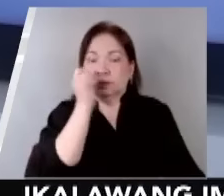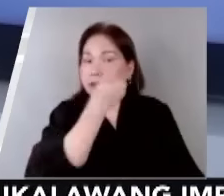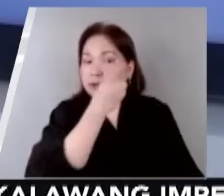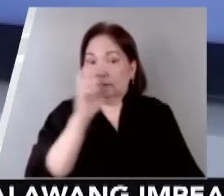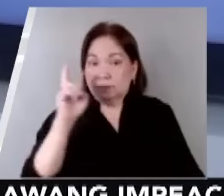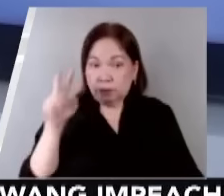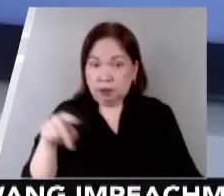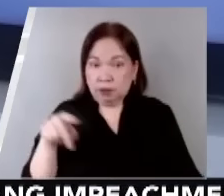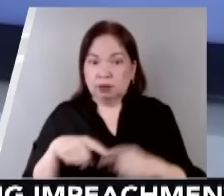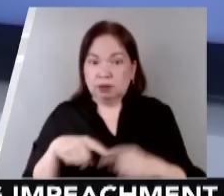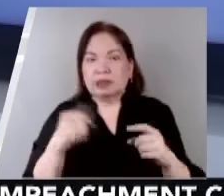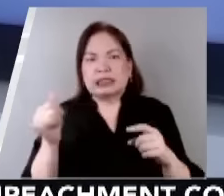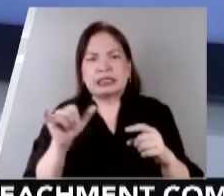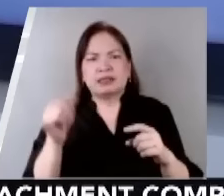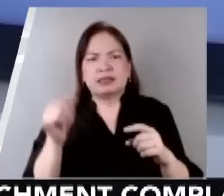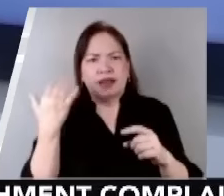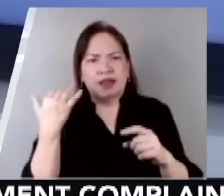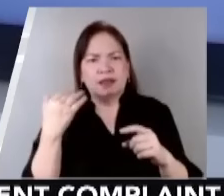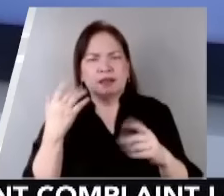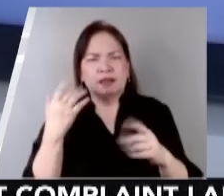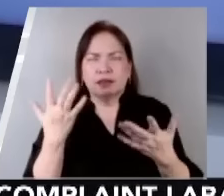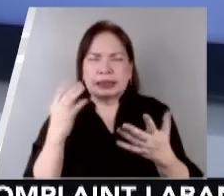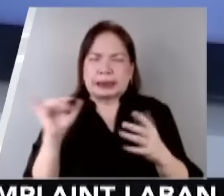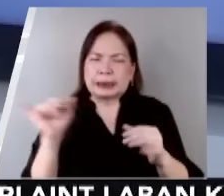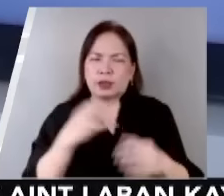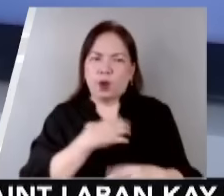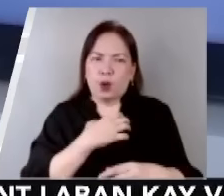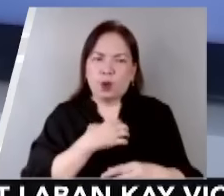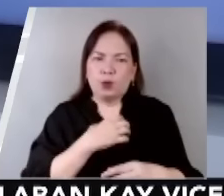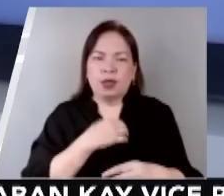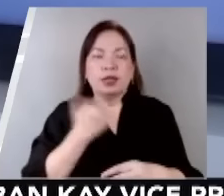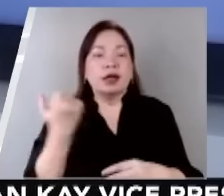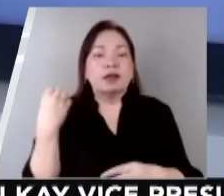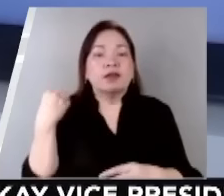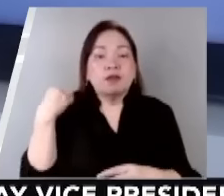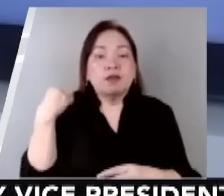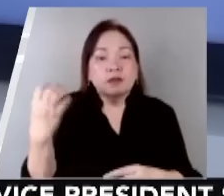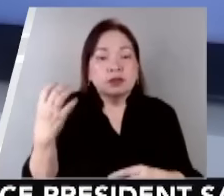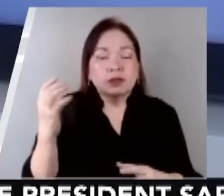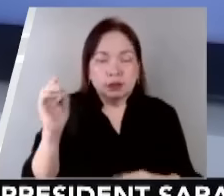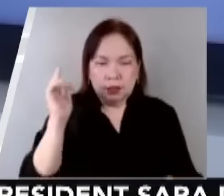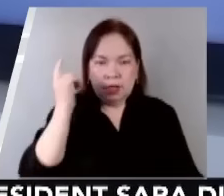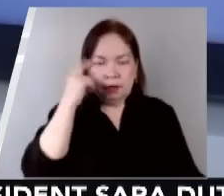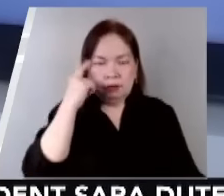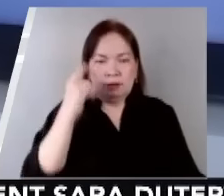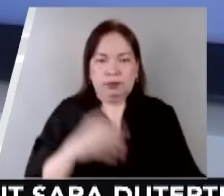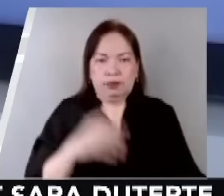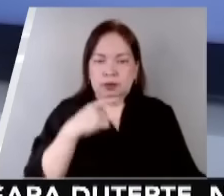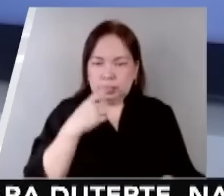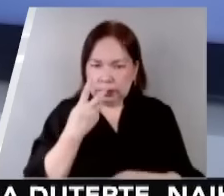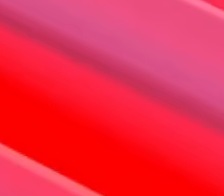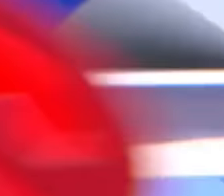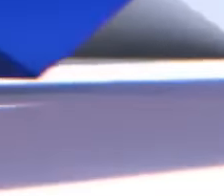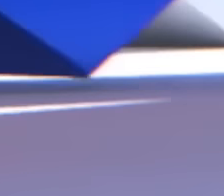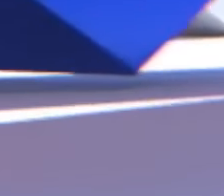naupong opisyal ng gobyerno. Sinaliksik yan ng GMA Integrated News Research sa pagtutok ni Maki